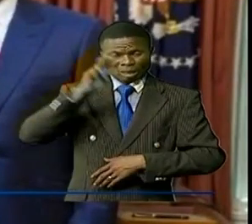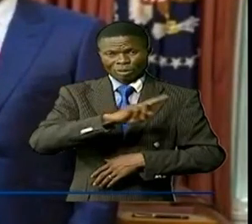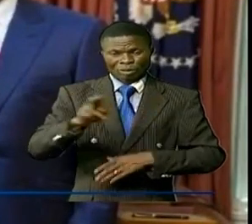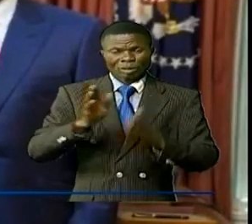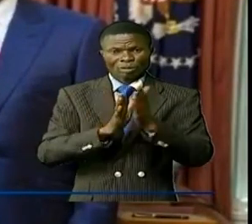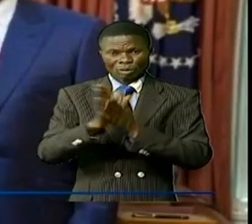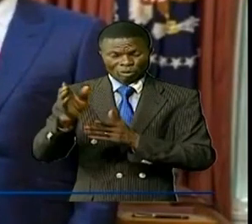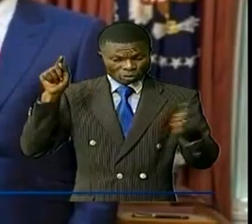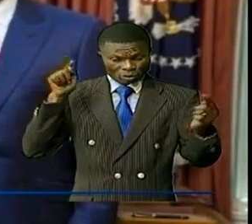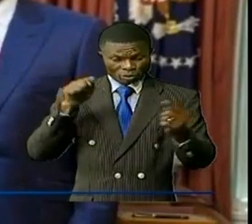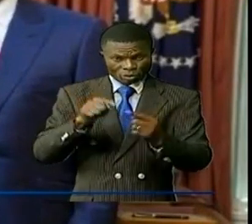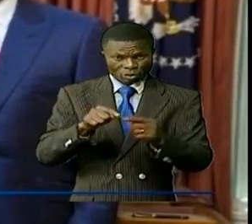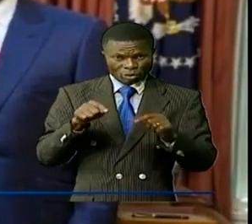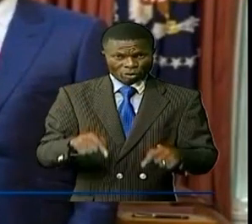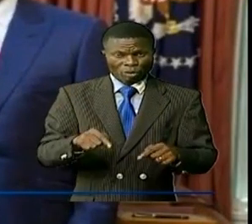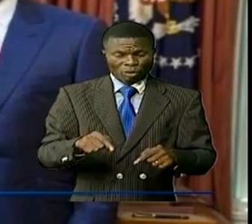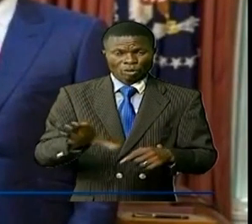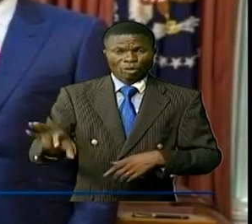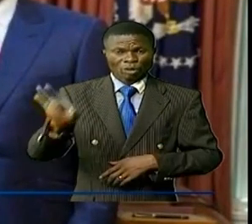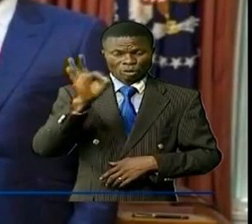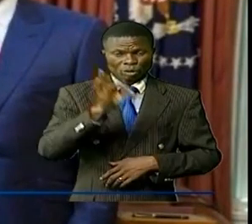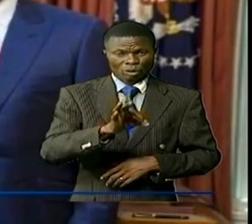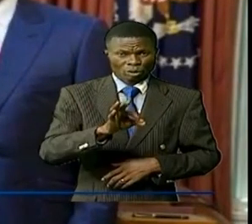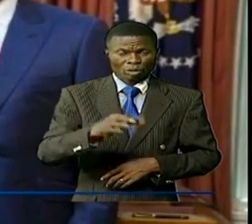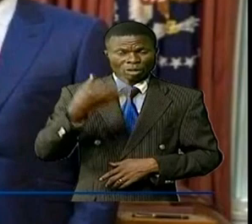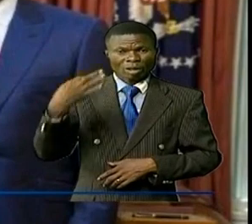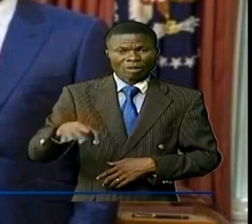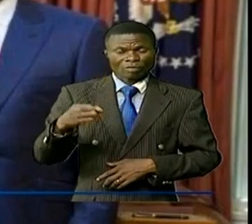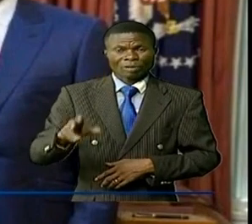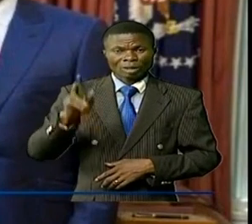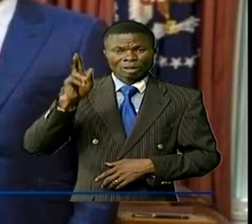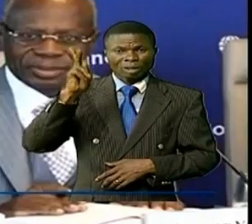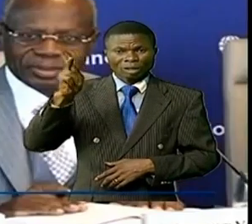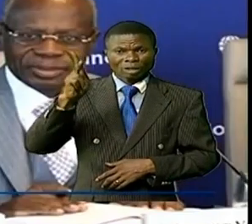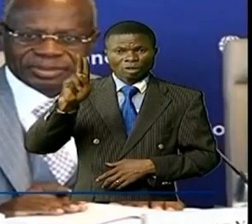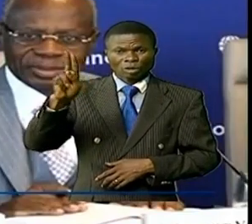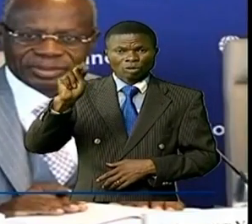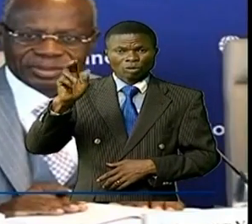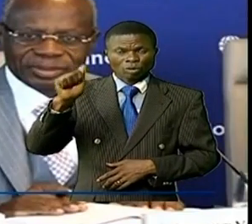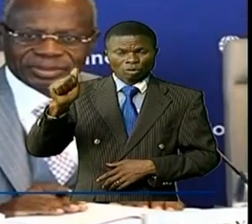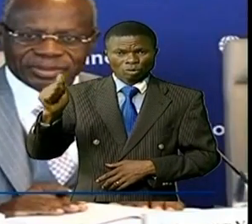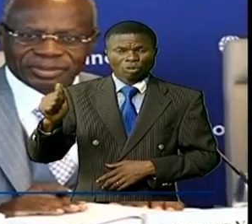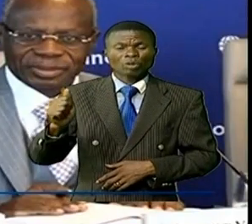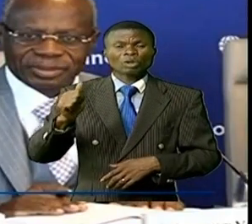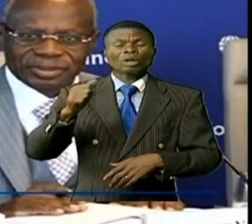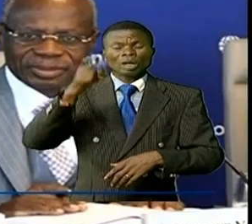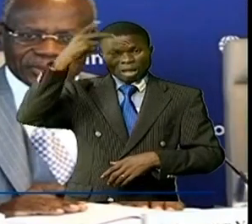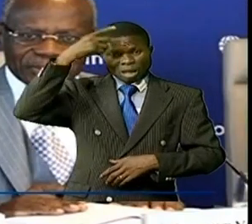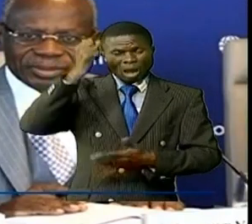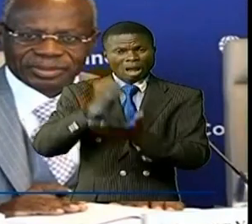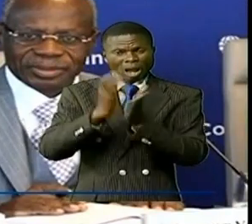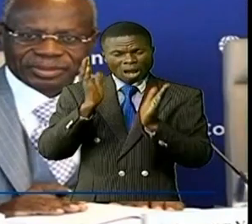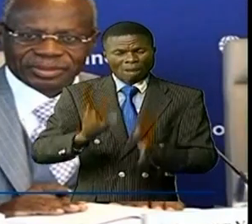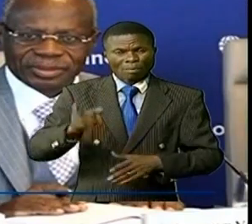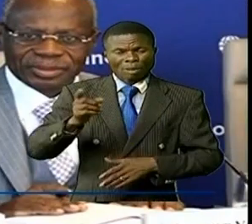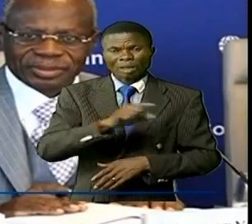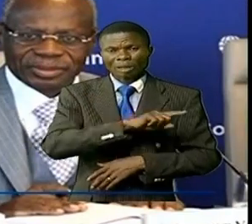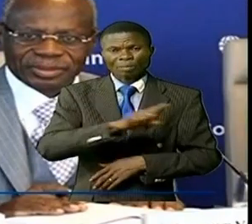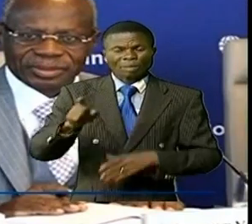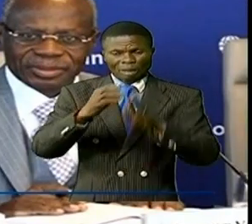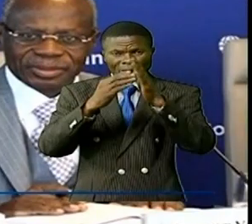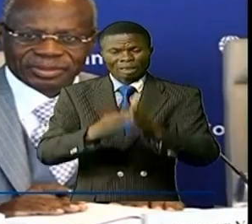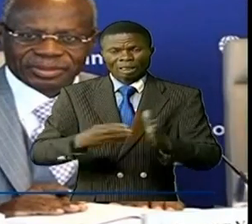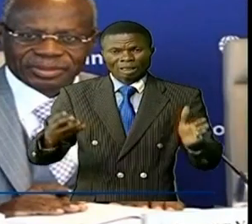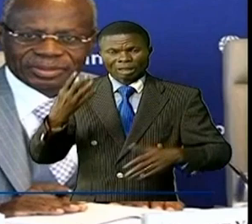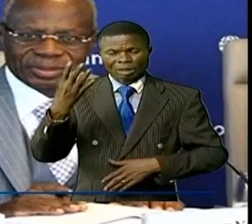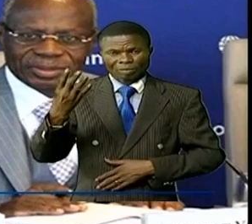2015 jusqu'à l'actuelle nomination. François Nkuna Balumwini a été en poste diplomatique de 1984 à